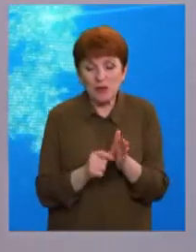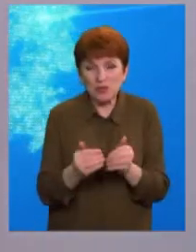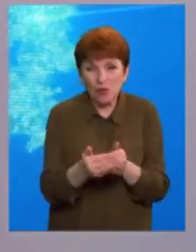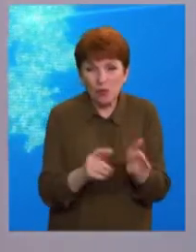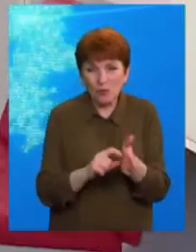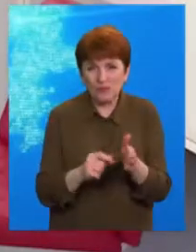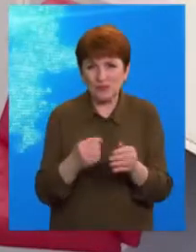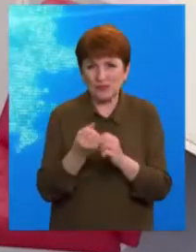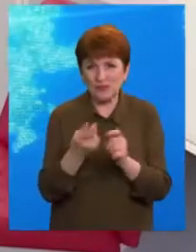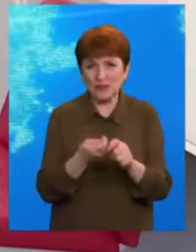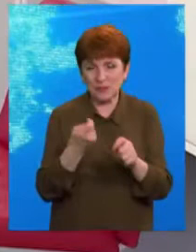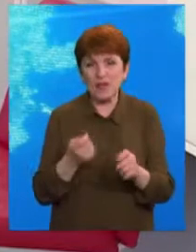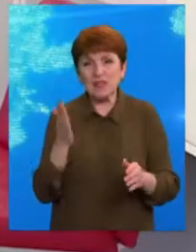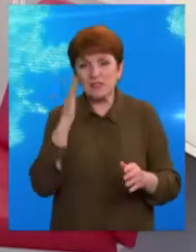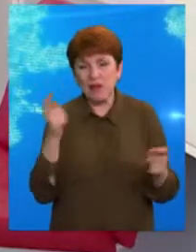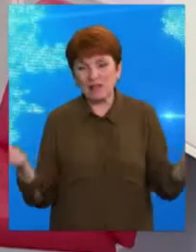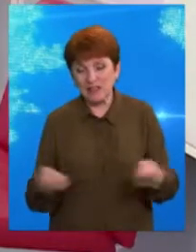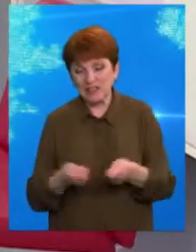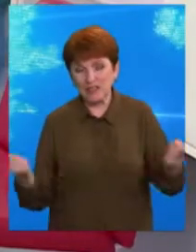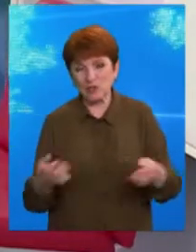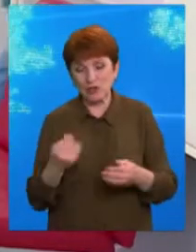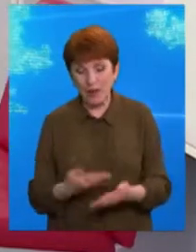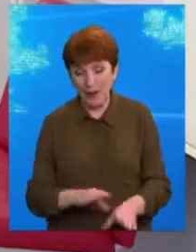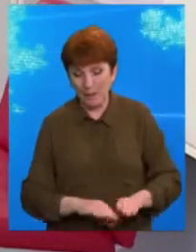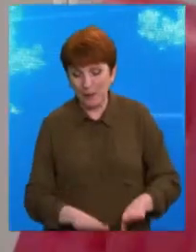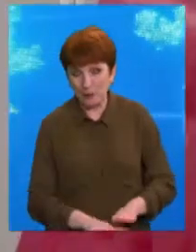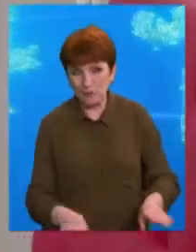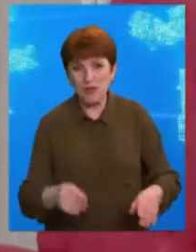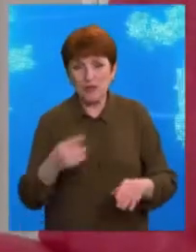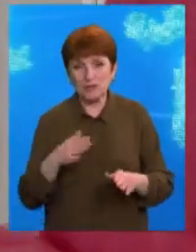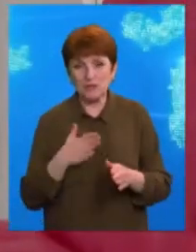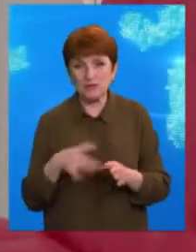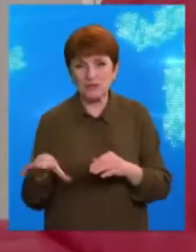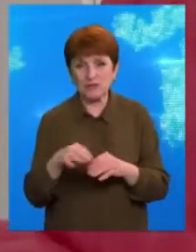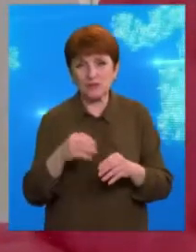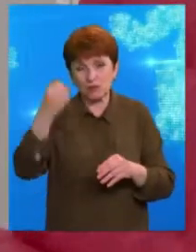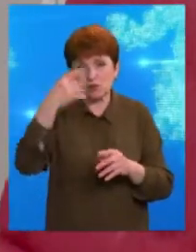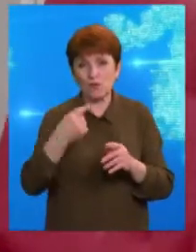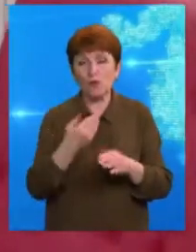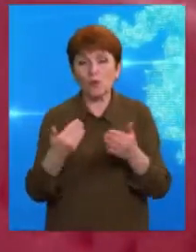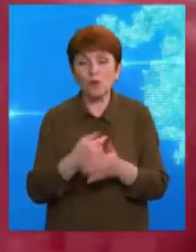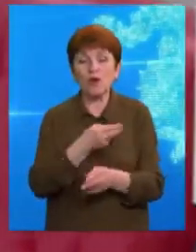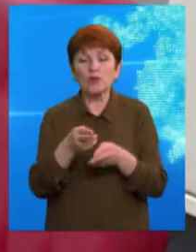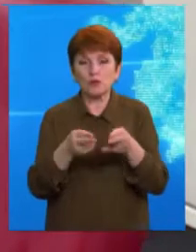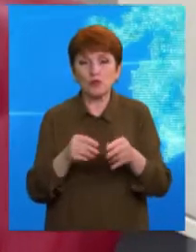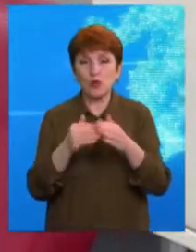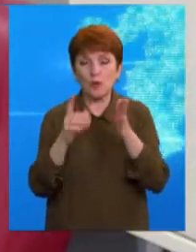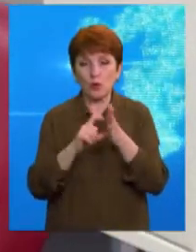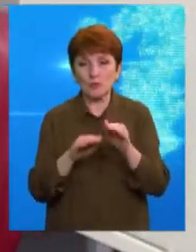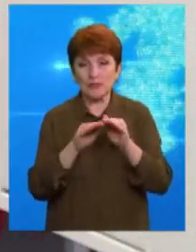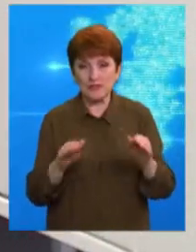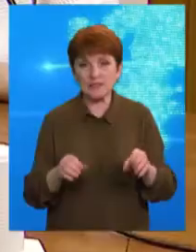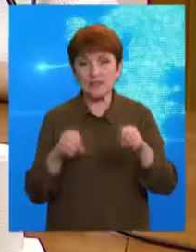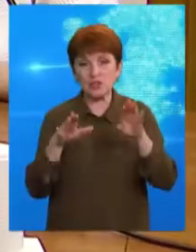палатах на 12 метров. Спят на раскладушках или на полу. Душевая одна на весь этаж. Судьбу нового хирургического корпуса для детей сегодня